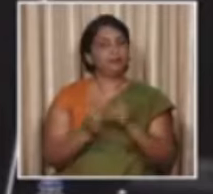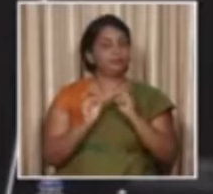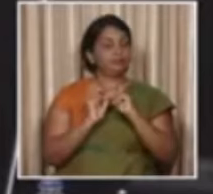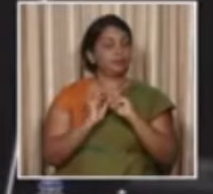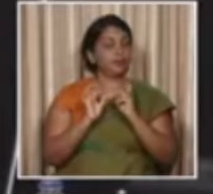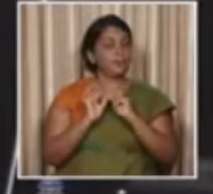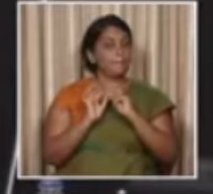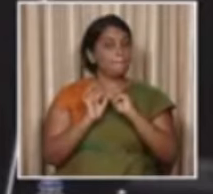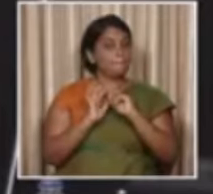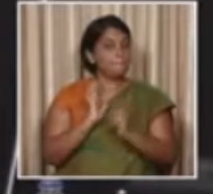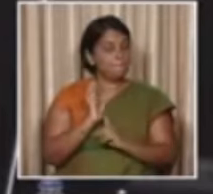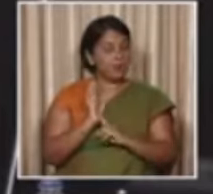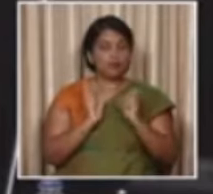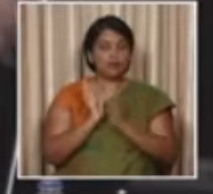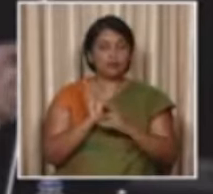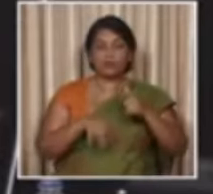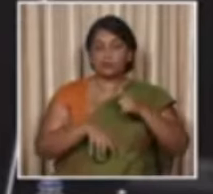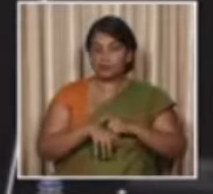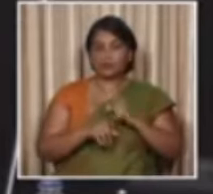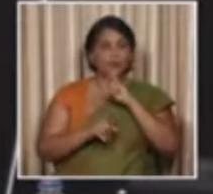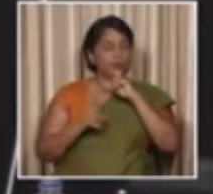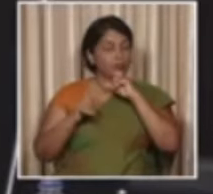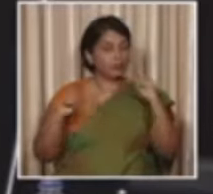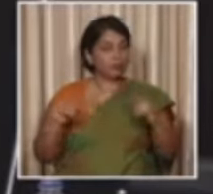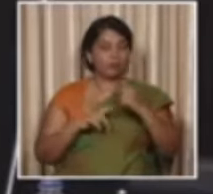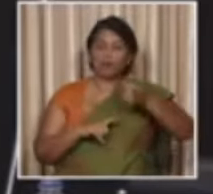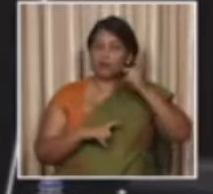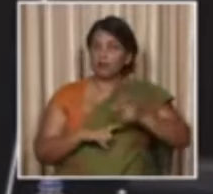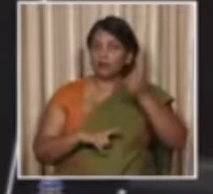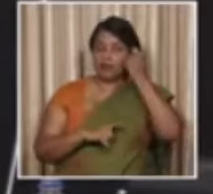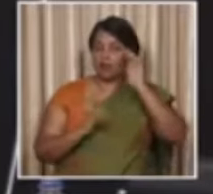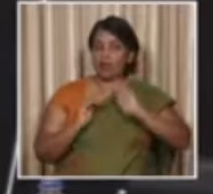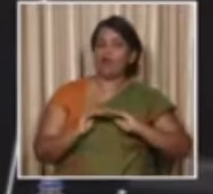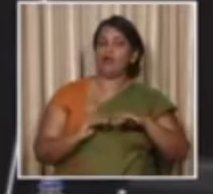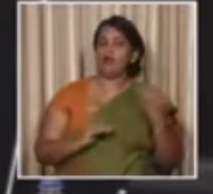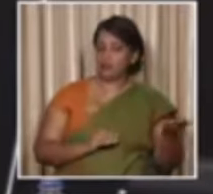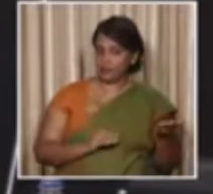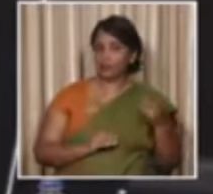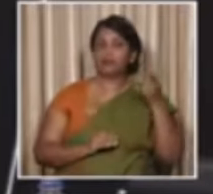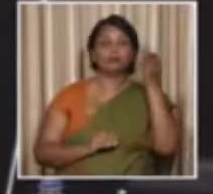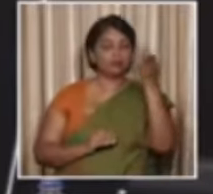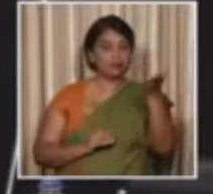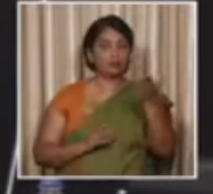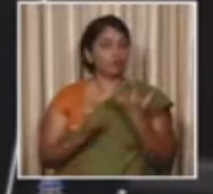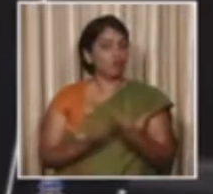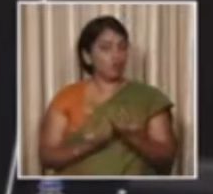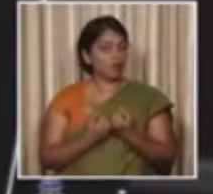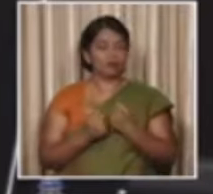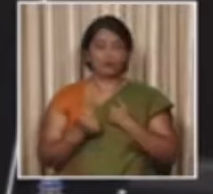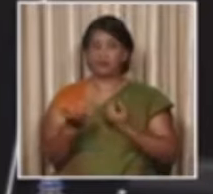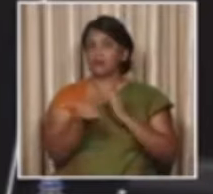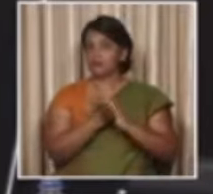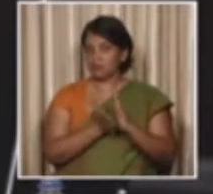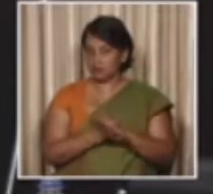පනත කාරක සභා අවස්ථාවේදී ශ්‍රේෂ්ඨාධිකරණයේ නිගමනයට පිටින් ගිහිල්ලා මෙතුමන්ලගේ අවශ්‍යතාවයන්